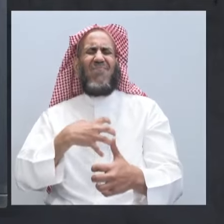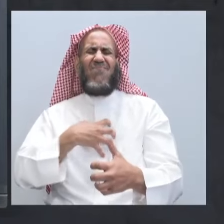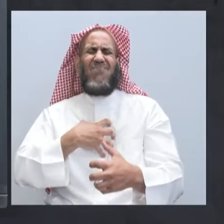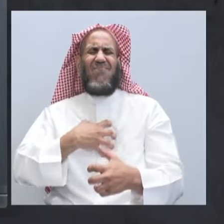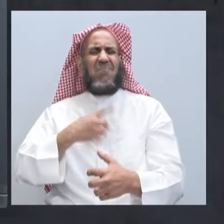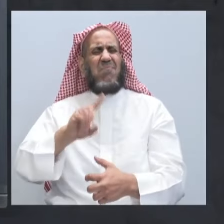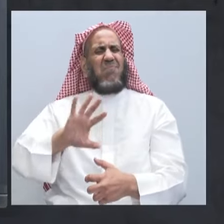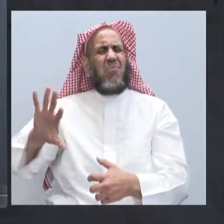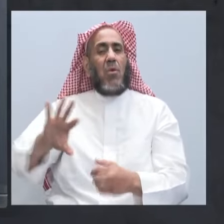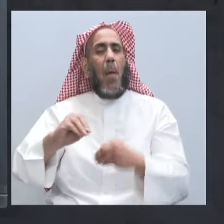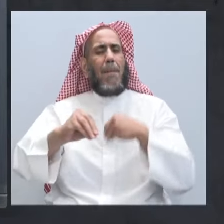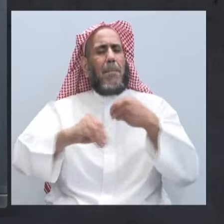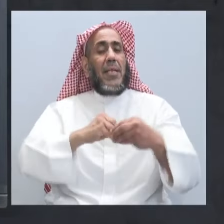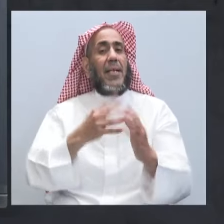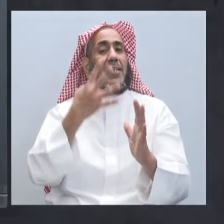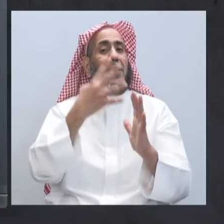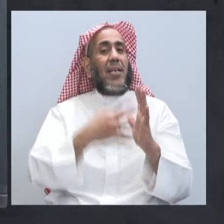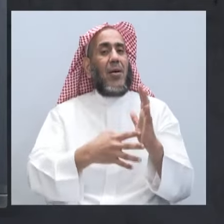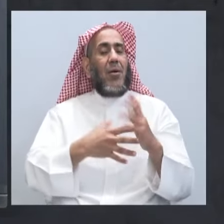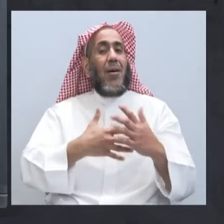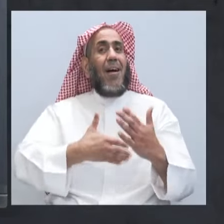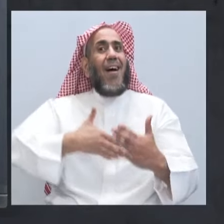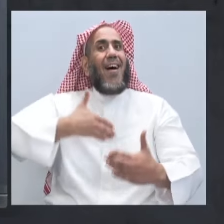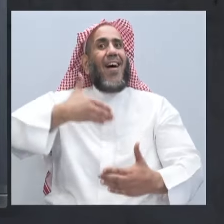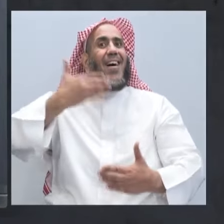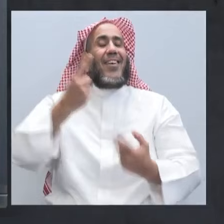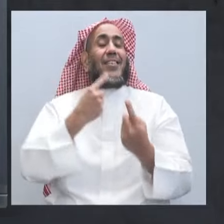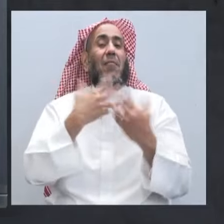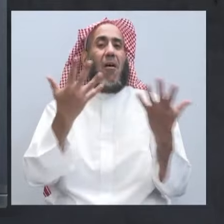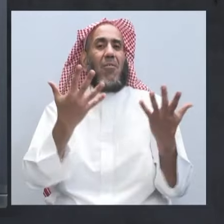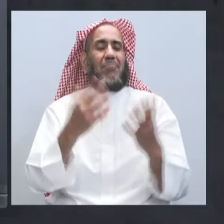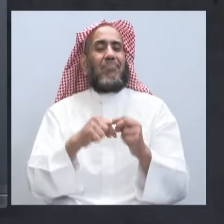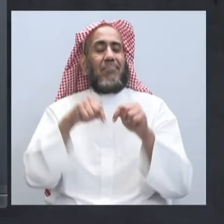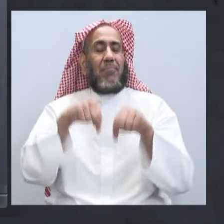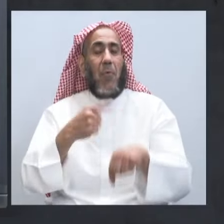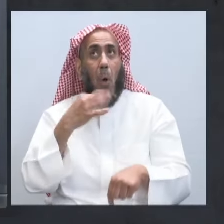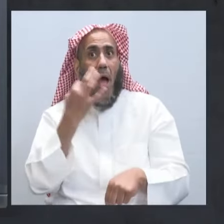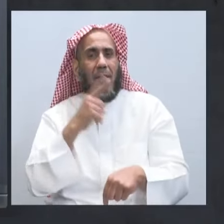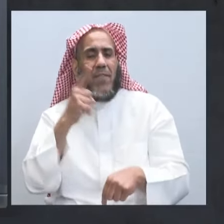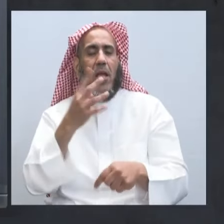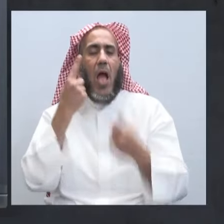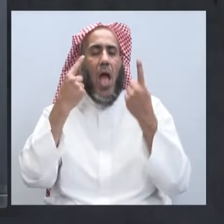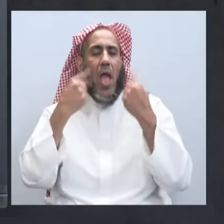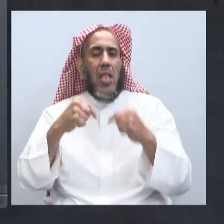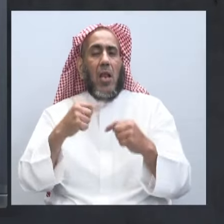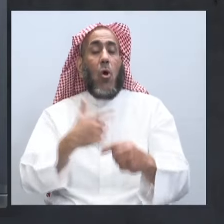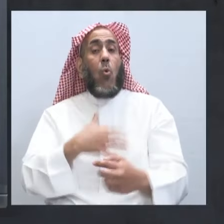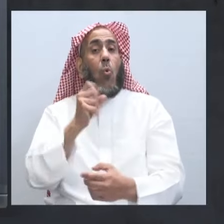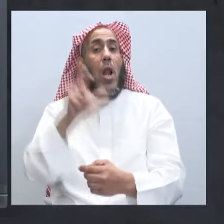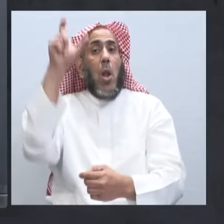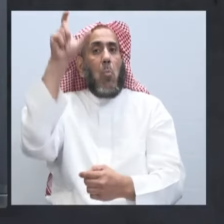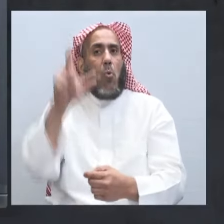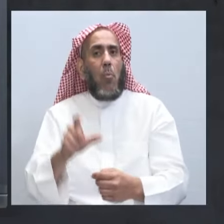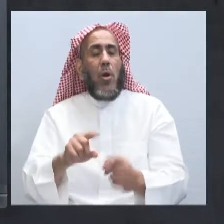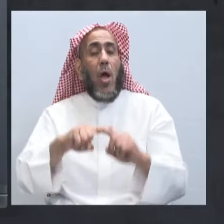والاخر البديل الشرعي وهو التفاؤل في حياتنا والمؤمن دائما